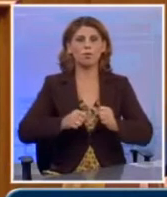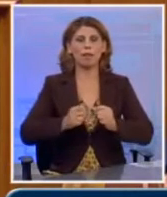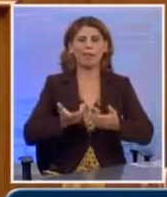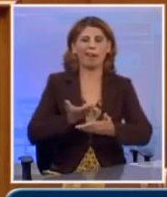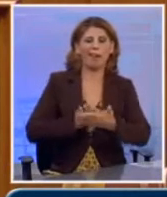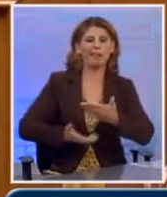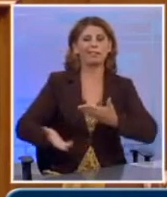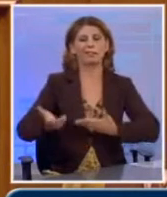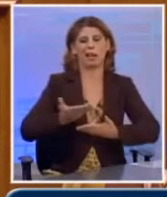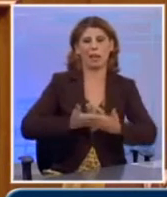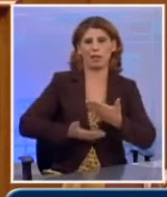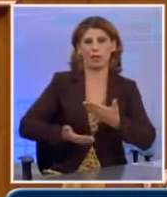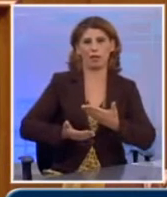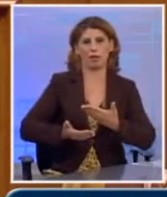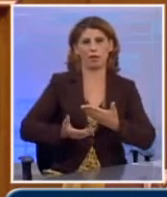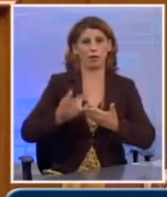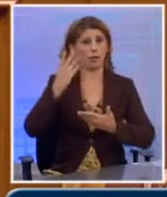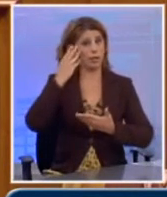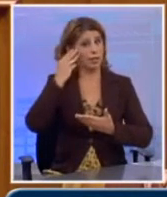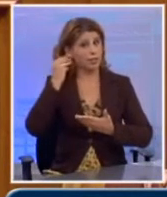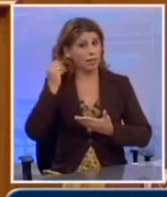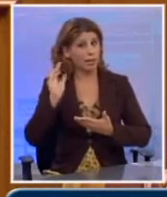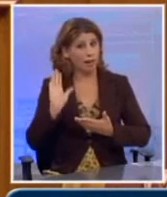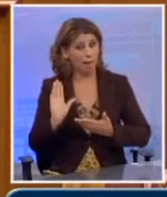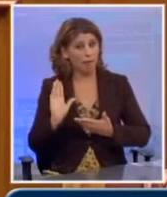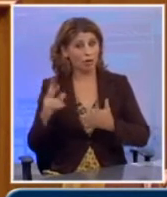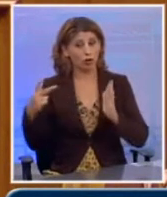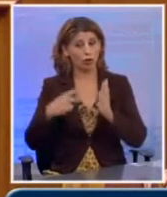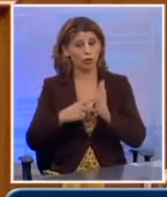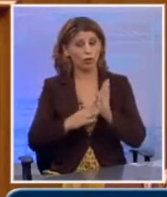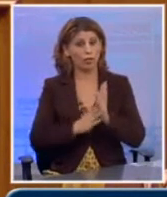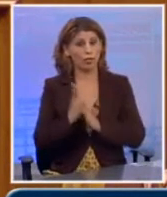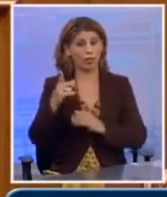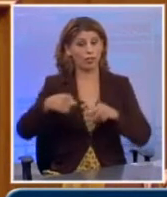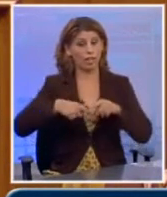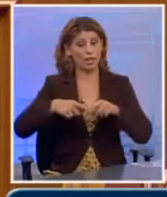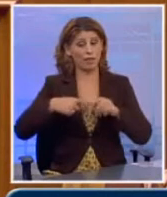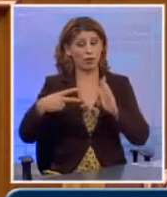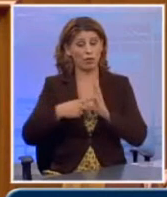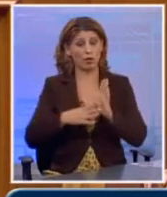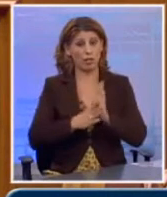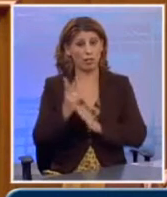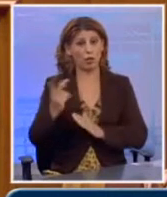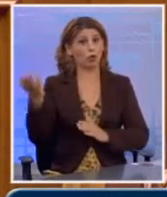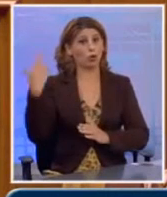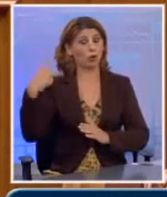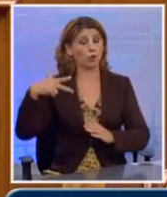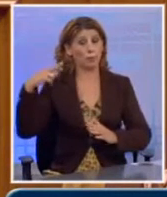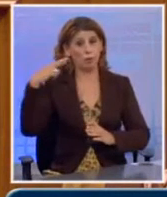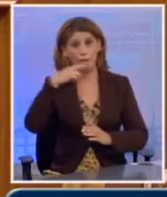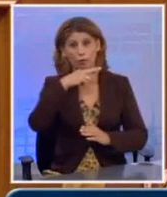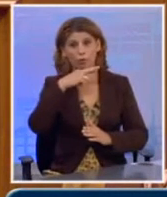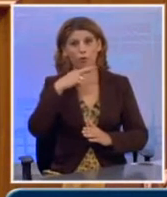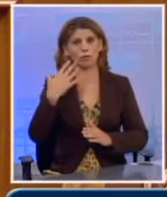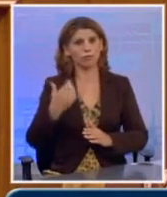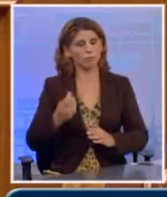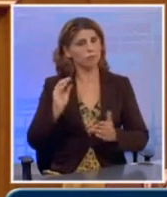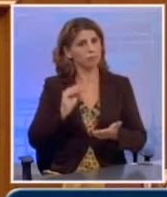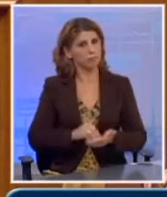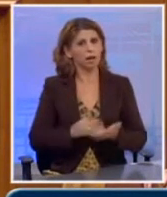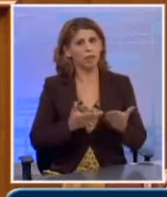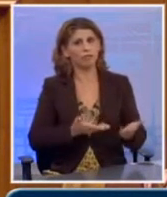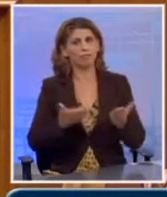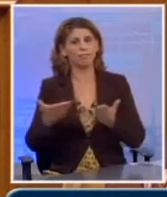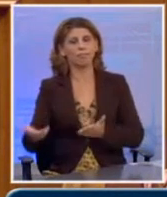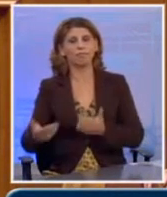συναλλαγής. Και λησμονούμε ότι το Δεκέμβριο του 12, ο τότε Πρωθυπουργός είχε δεχτεί πάλι τους Προέδρους